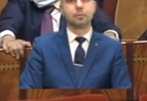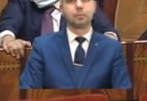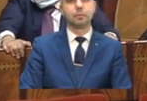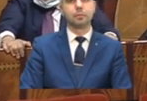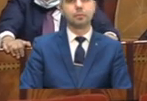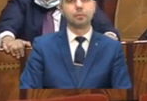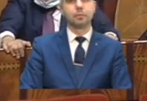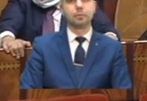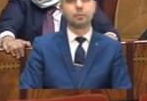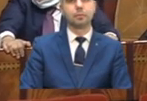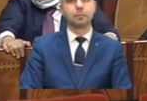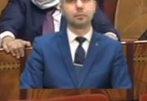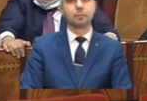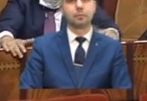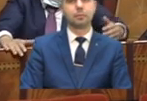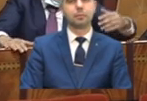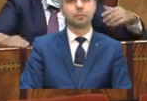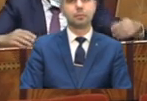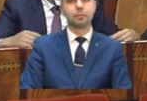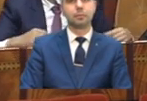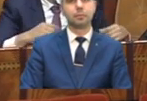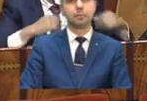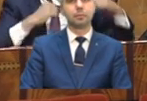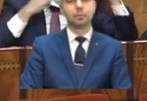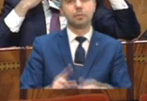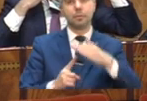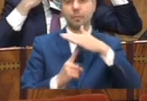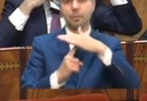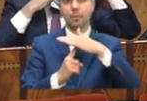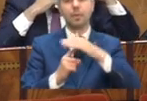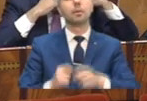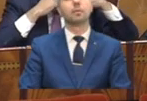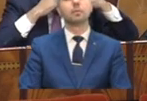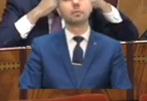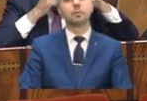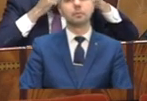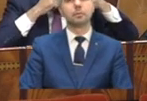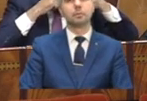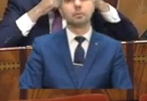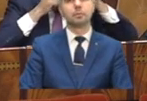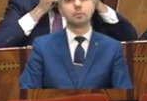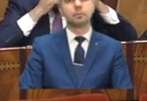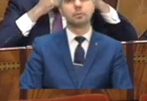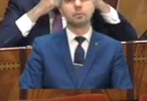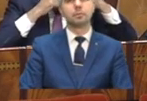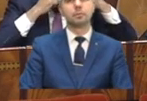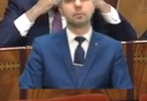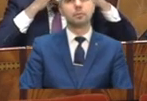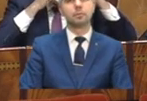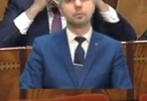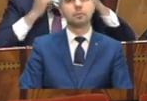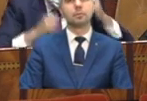تفضل السيد الرئيس. انا طلبت نقطة نظام السيد الرئيس. نعم نقطة نظام. الله